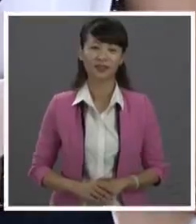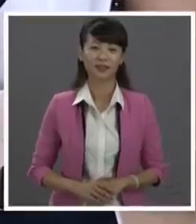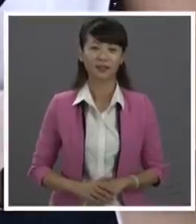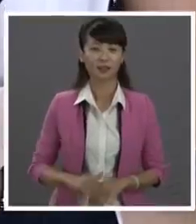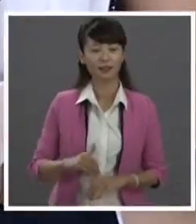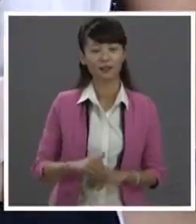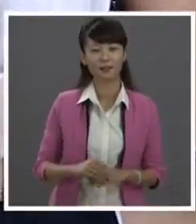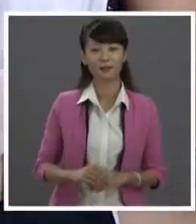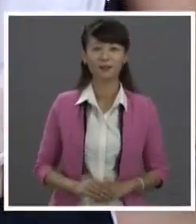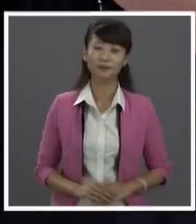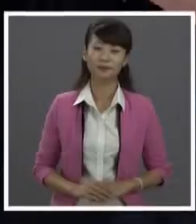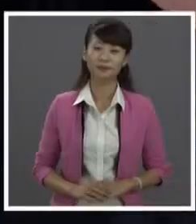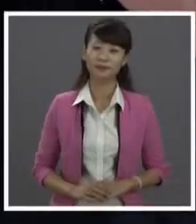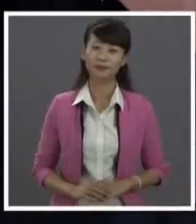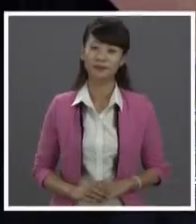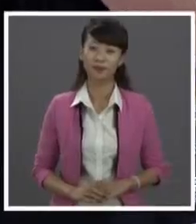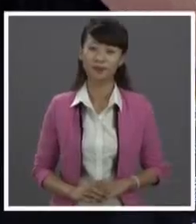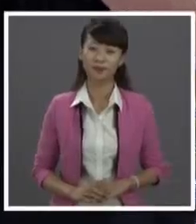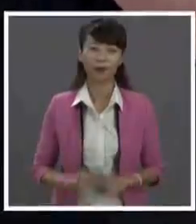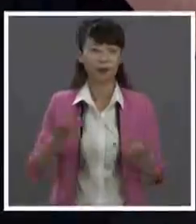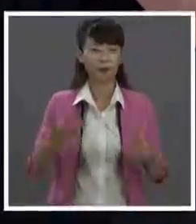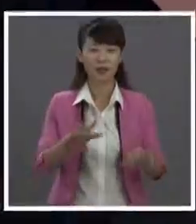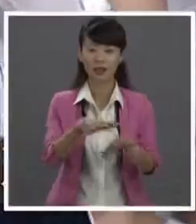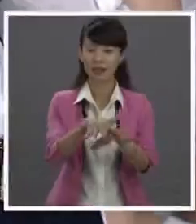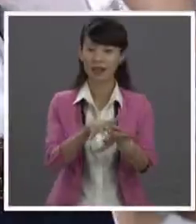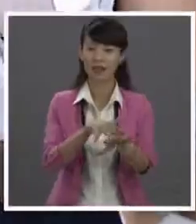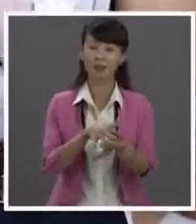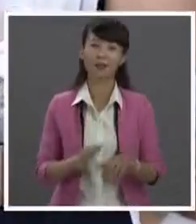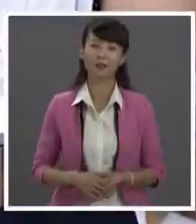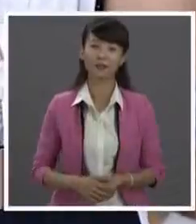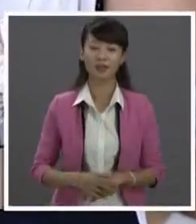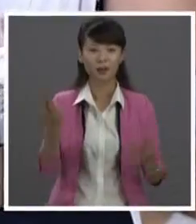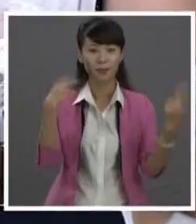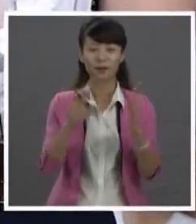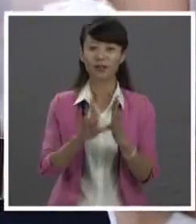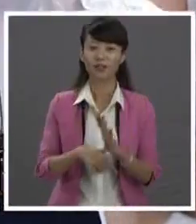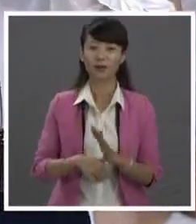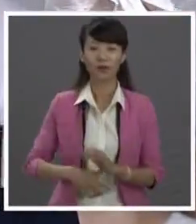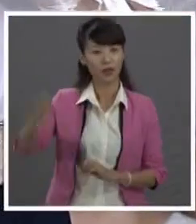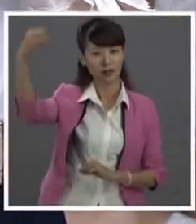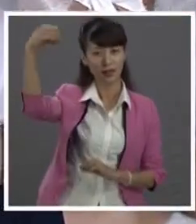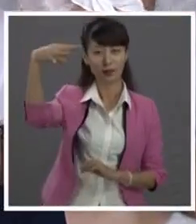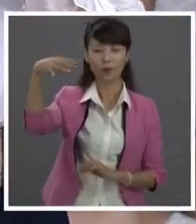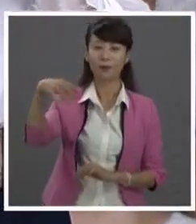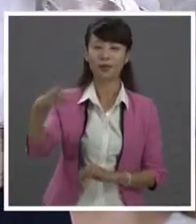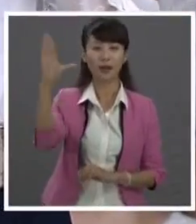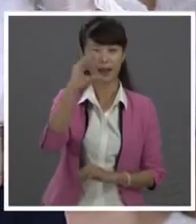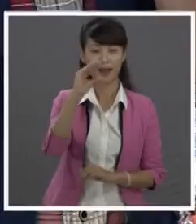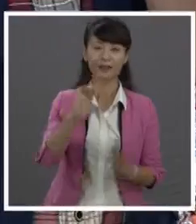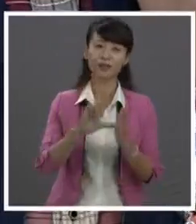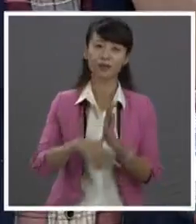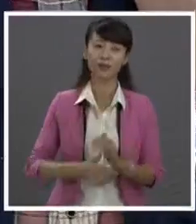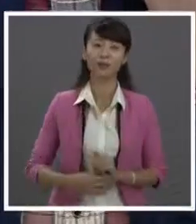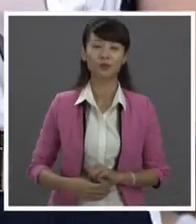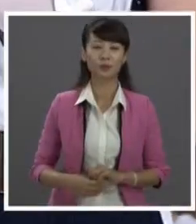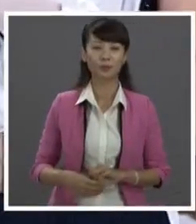为什么一定要戴手套呢？ 有时候在我们演出的时候嘛，灯光会比较昏暗，对，然后我们就戴白手套。有